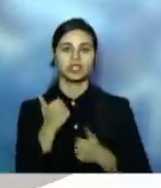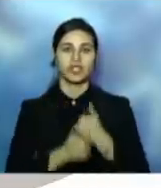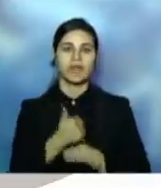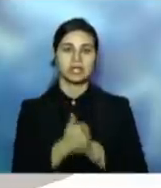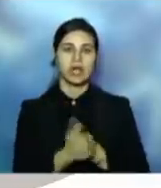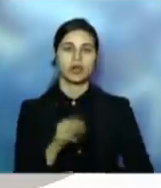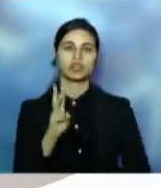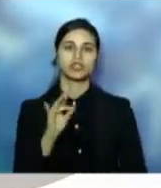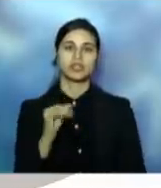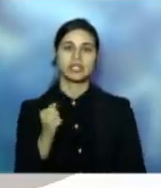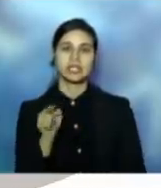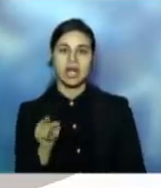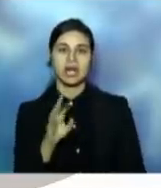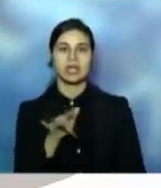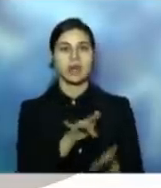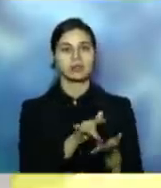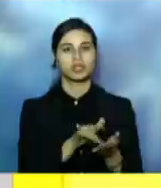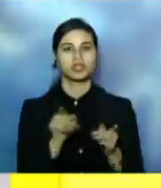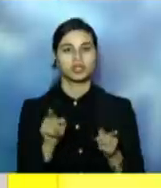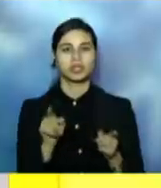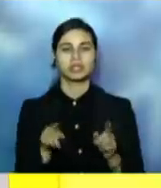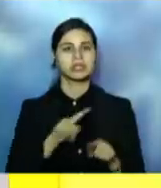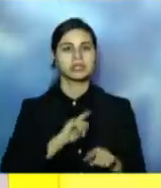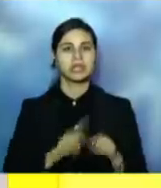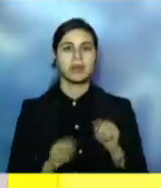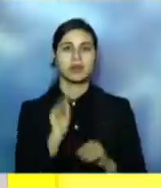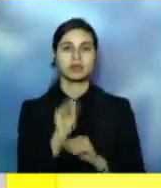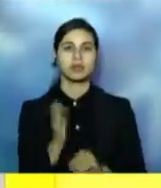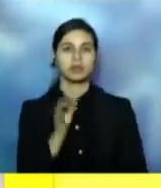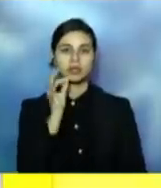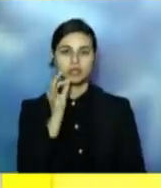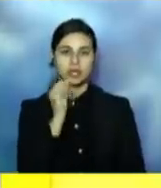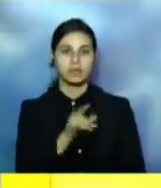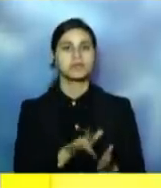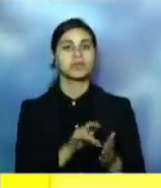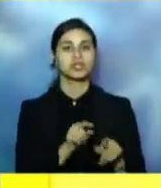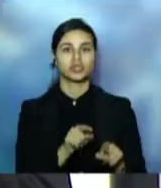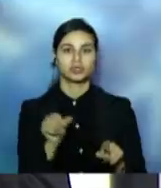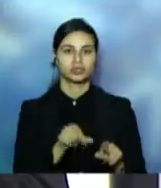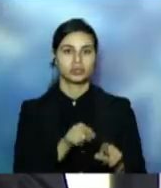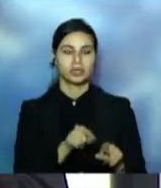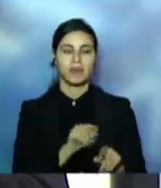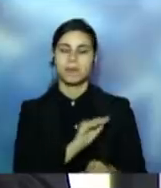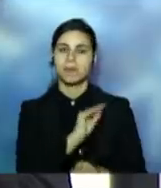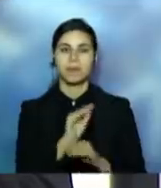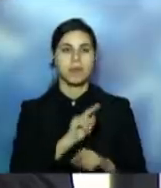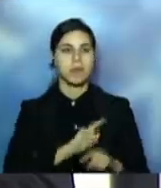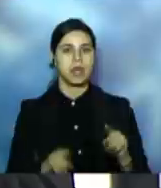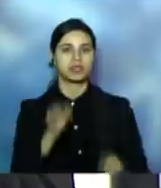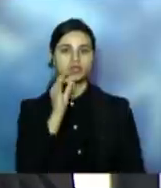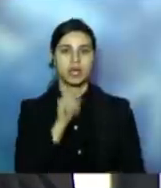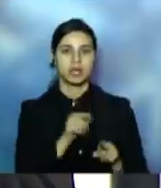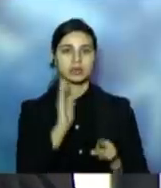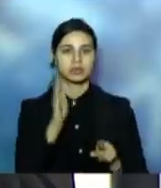ერთმანეთს შვრია და ბრინჯი. რომელი უფრო სწრაფად მოუმატებს შაქარ სისხლში? ბრინჯი. ბრინჯი მანი უფრო